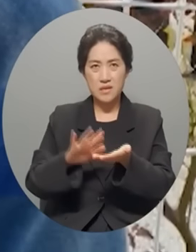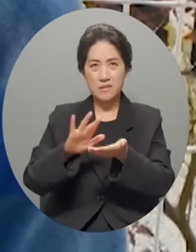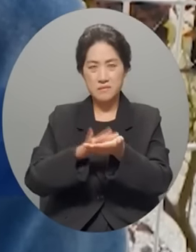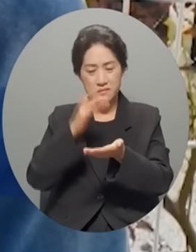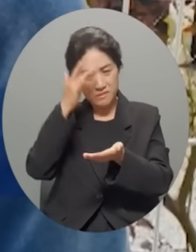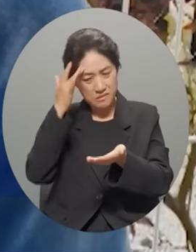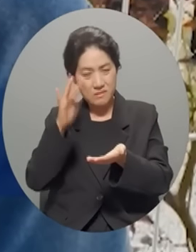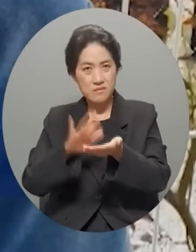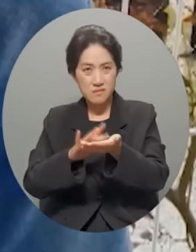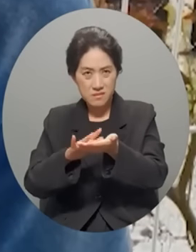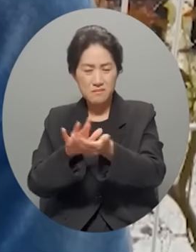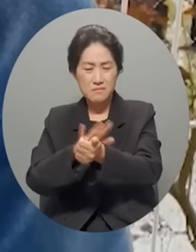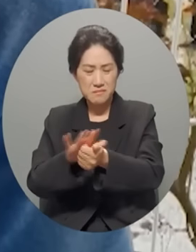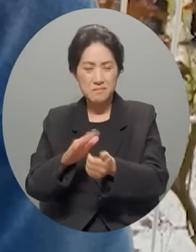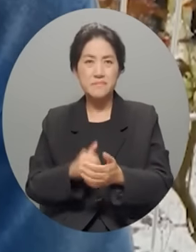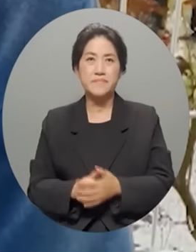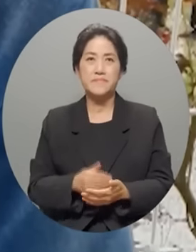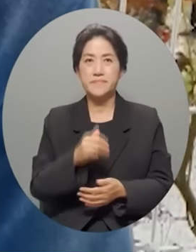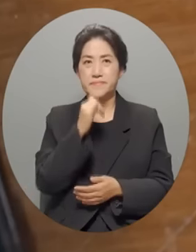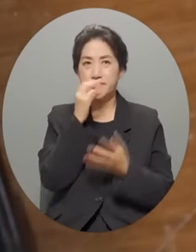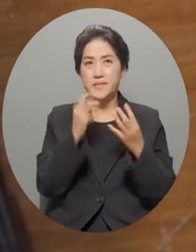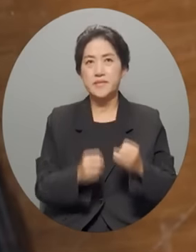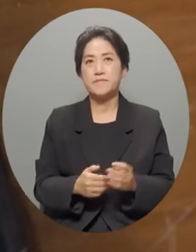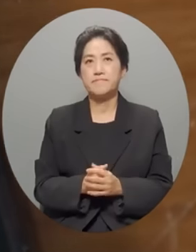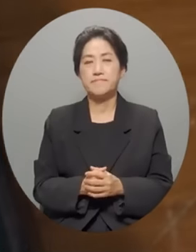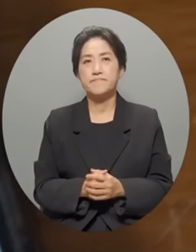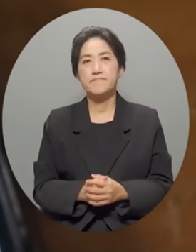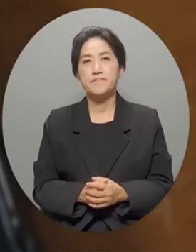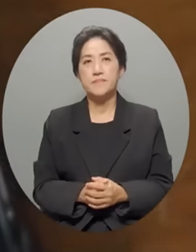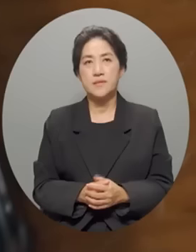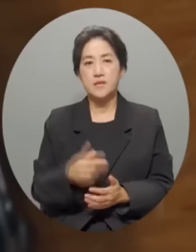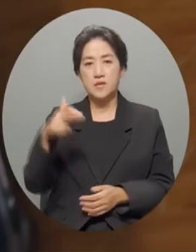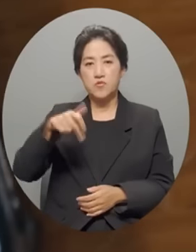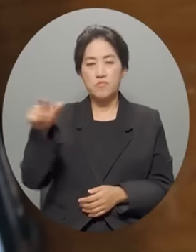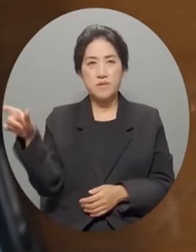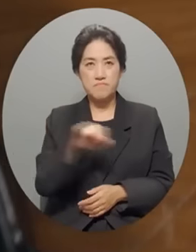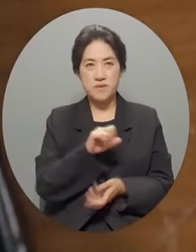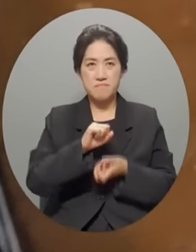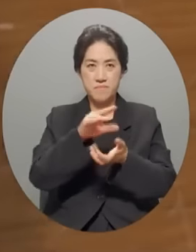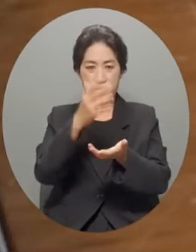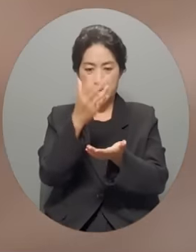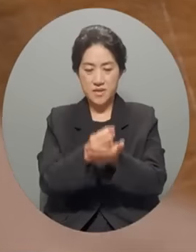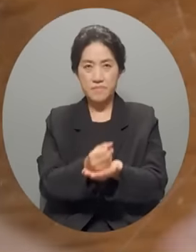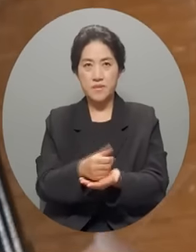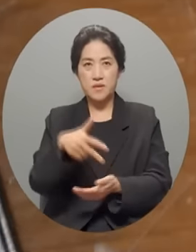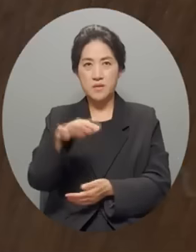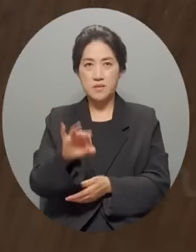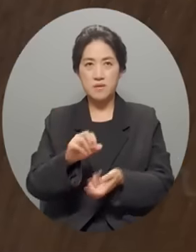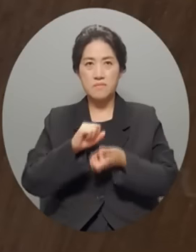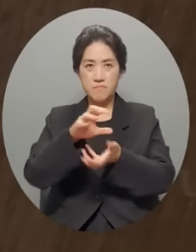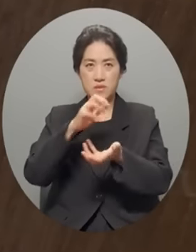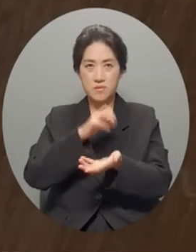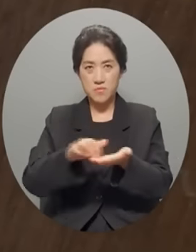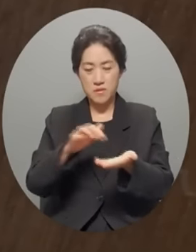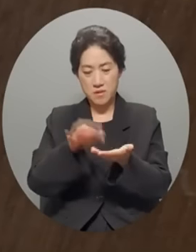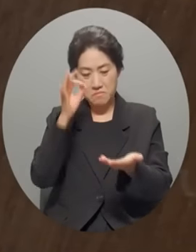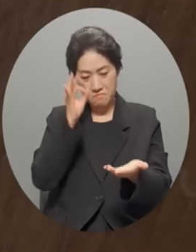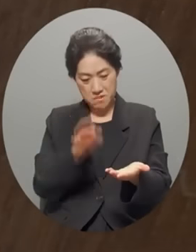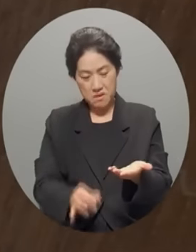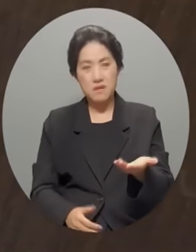약 발라주기 바빴던 것 같아요. 쿠팡 퀵플렉스 앱에 기록된 정 씨의 배송 물량을